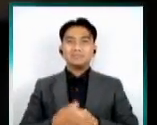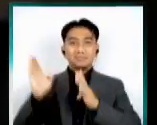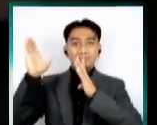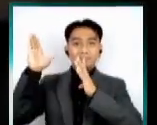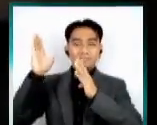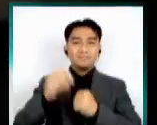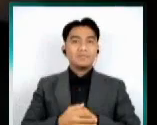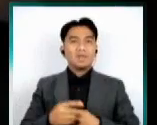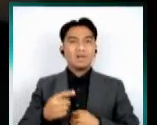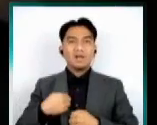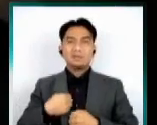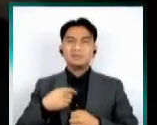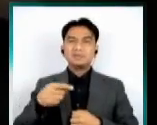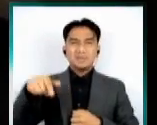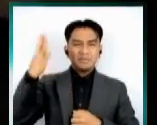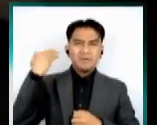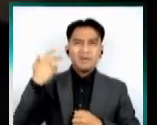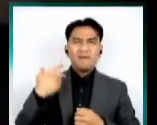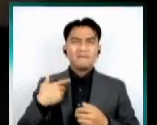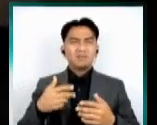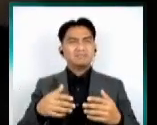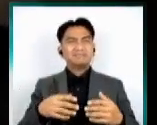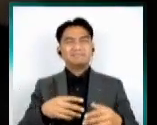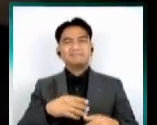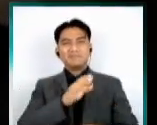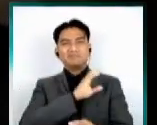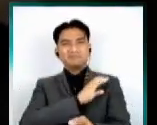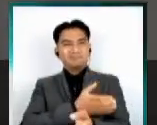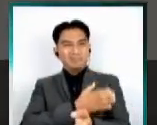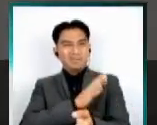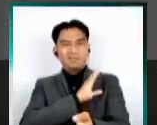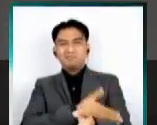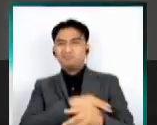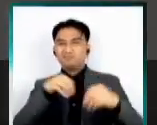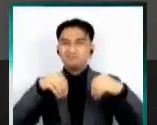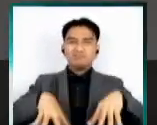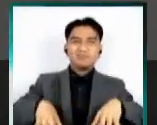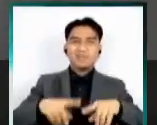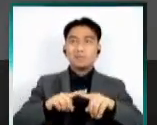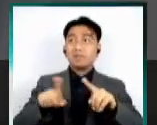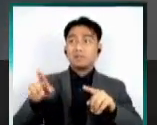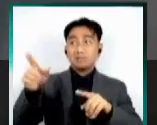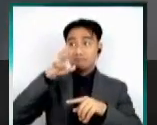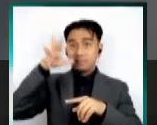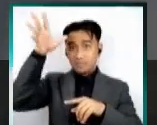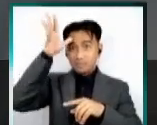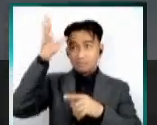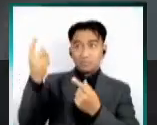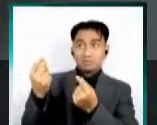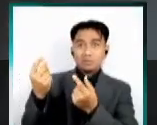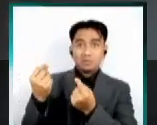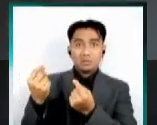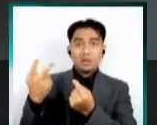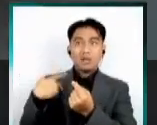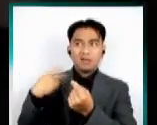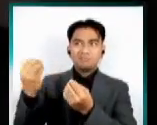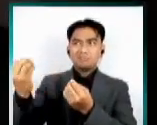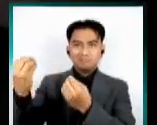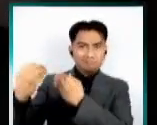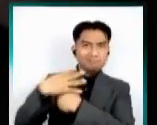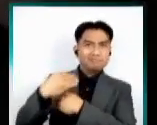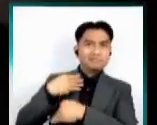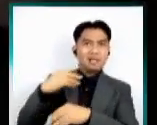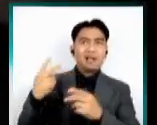bit of confidence or in my drive, and my parents would always make sure that, you know, be yourself, do your best,